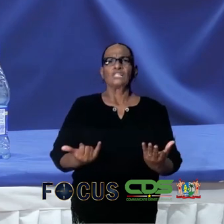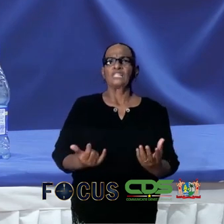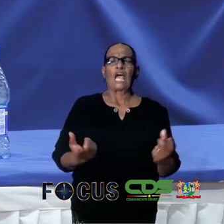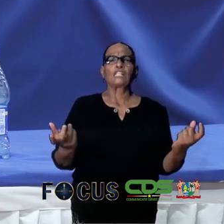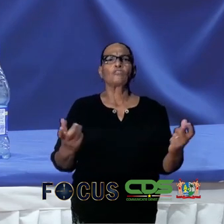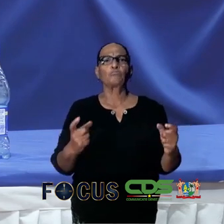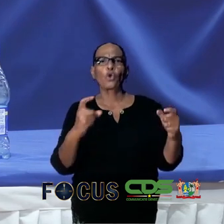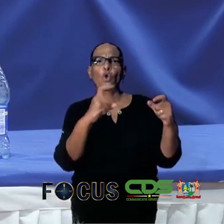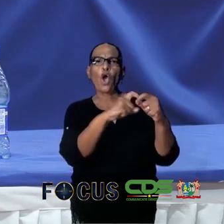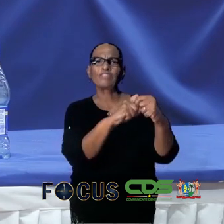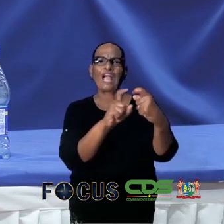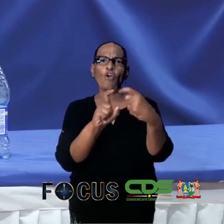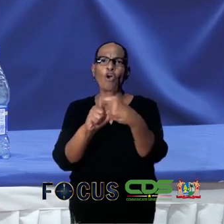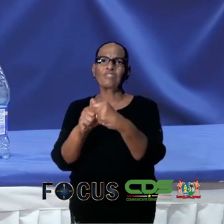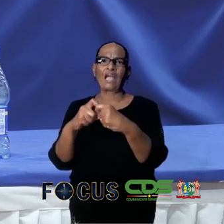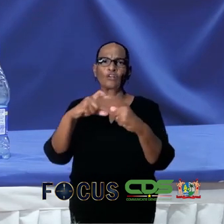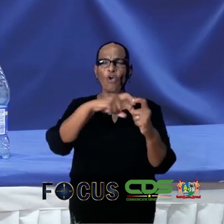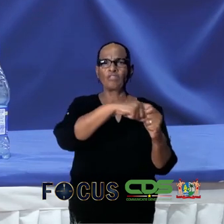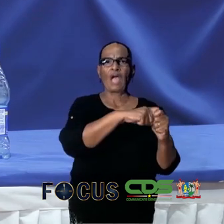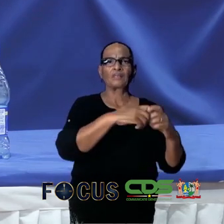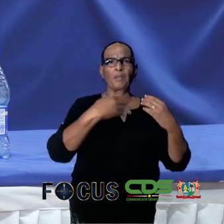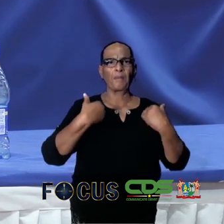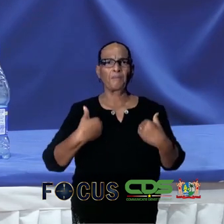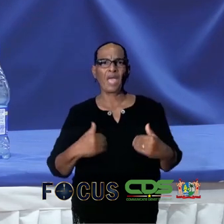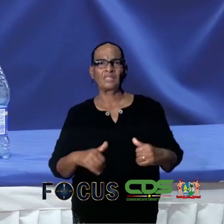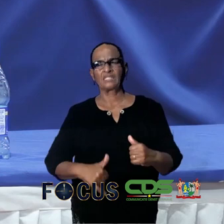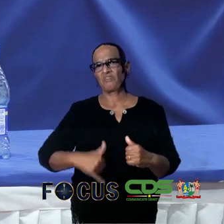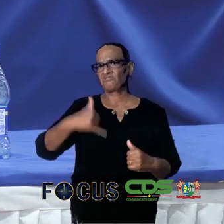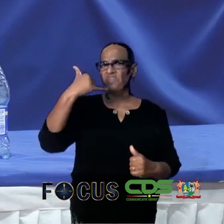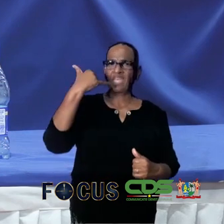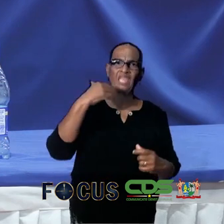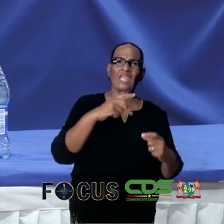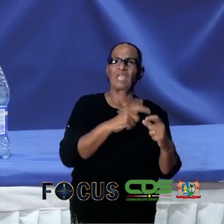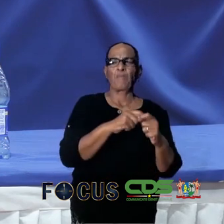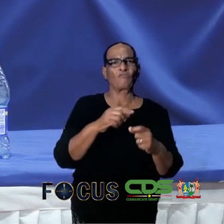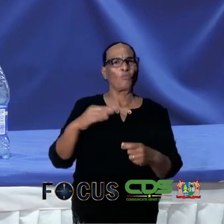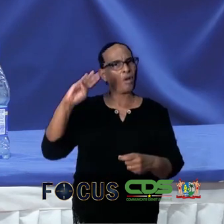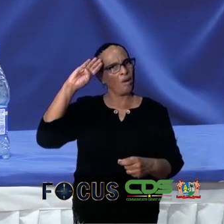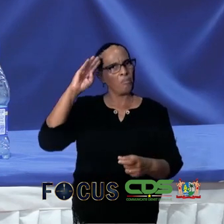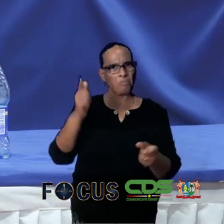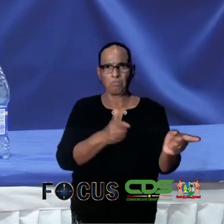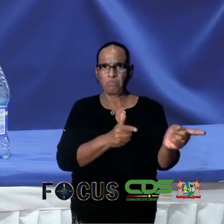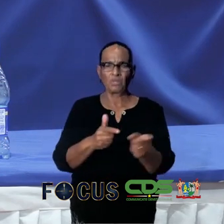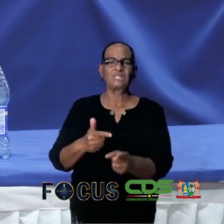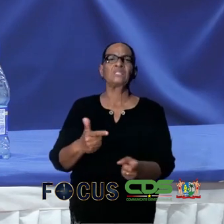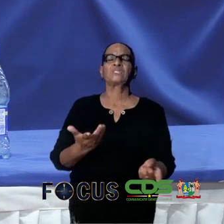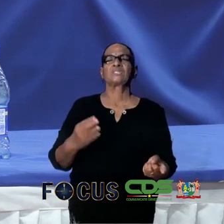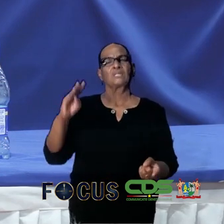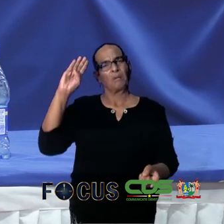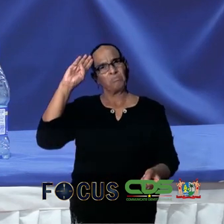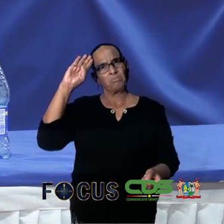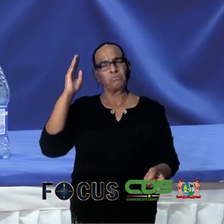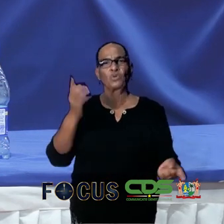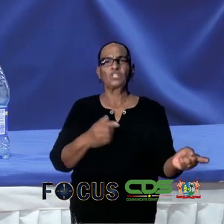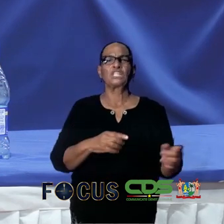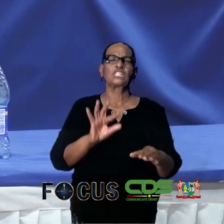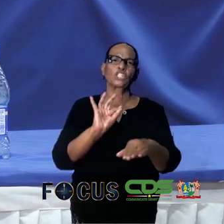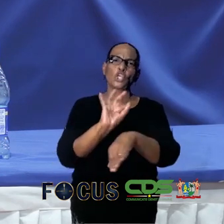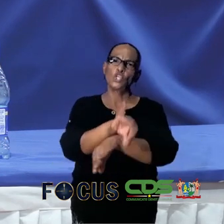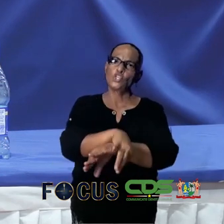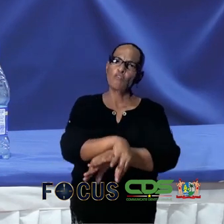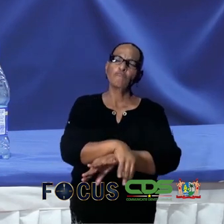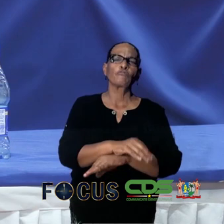contacten, die gaan we vaccineren. Personen van de gewapende macht, onderwijzers en